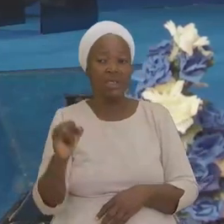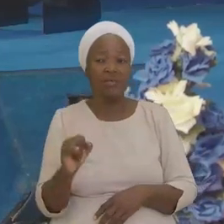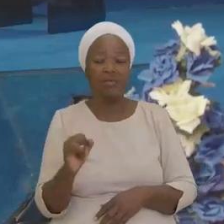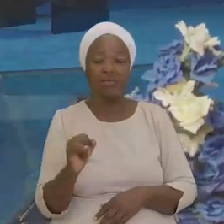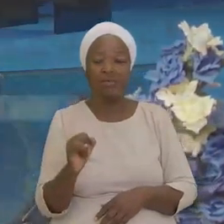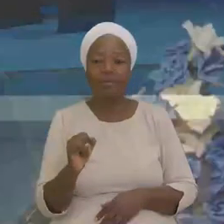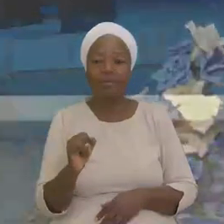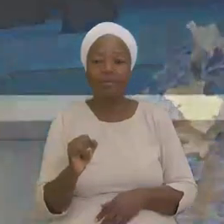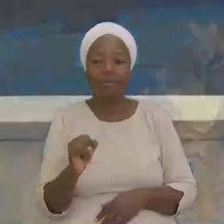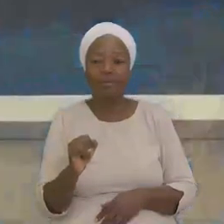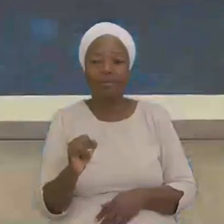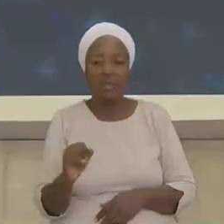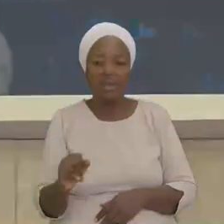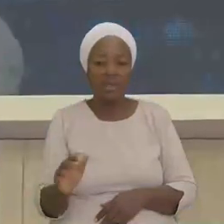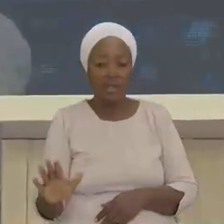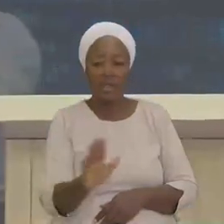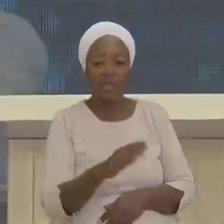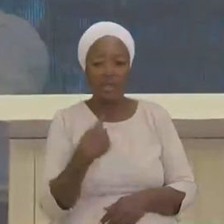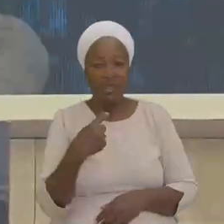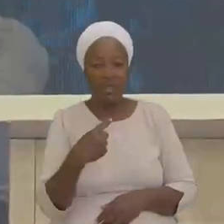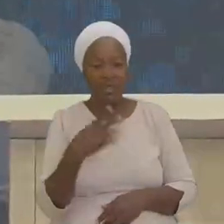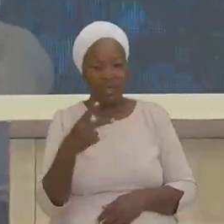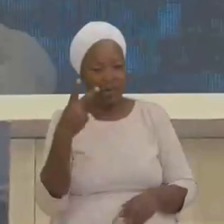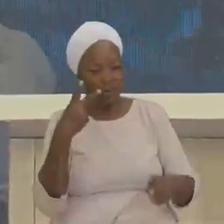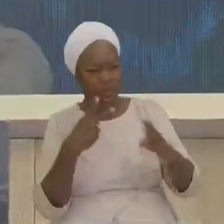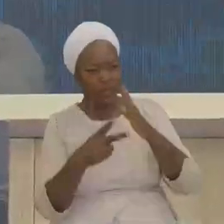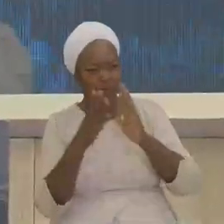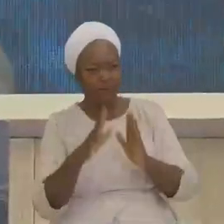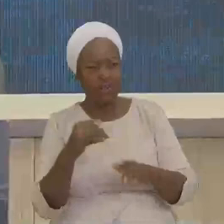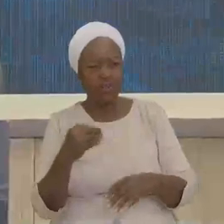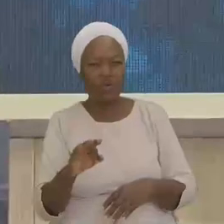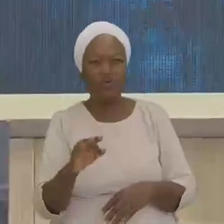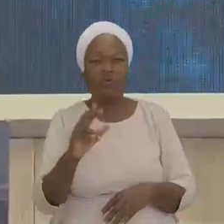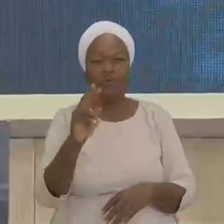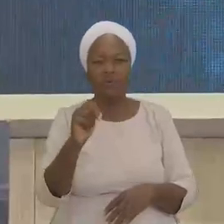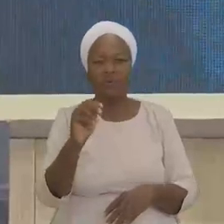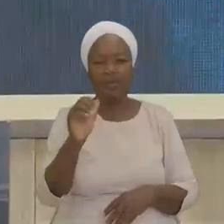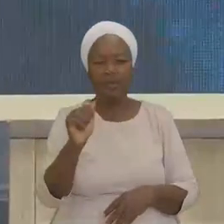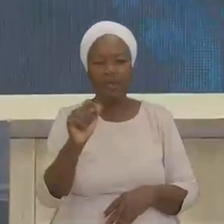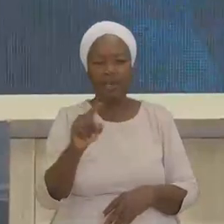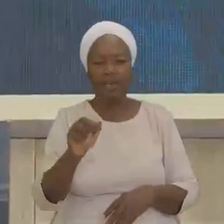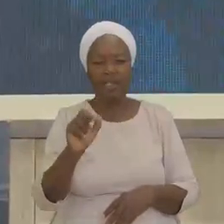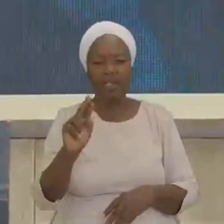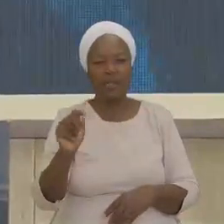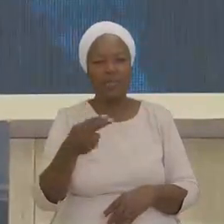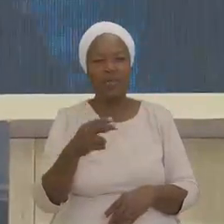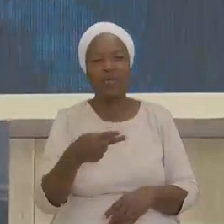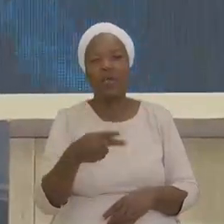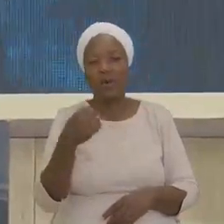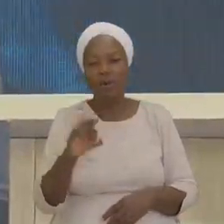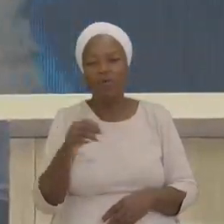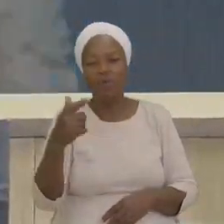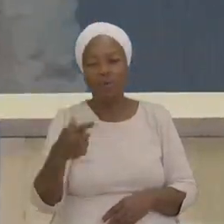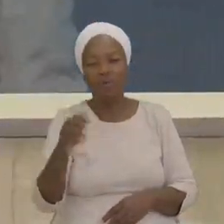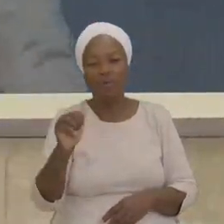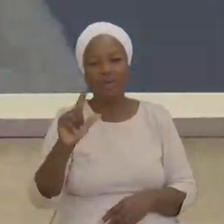étaient limités dans leur compréhension en son sujet. Ils ont dit, le prophète venu de Nazareth en